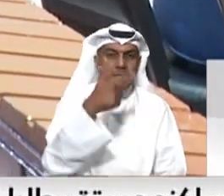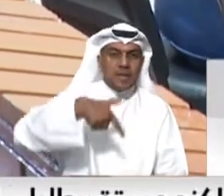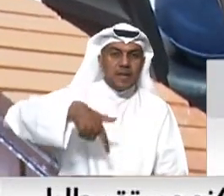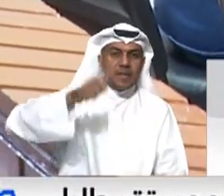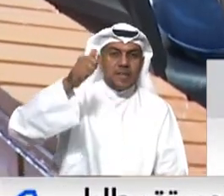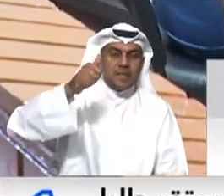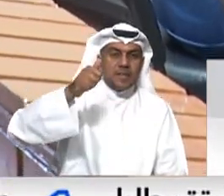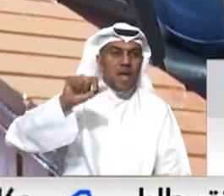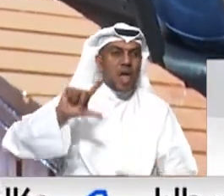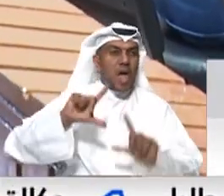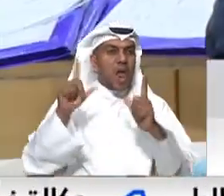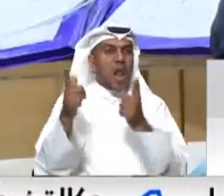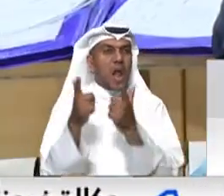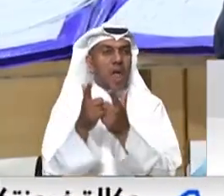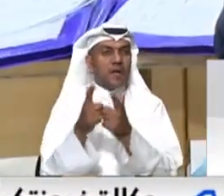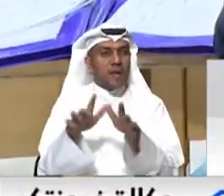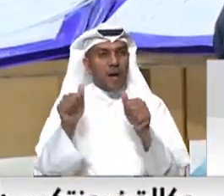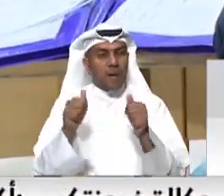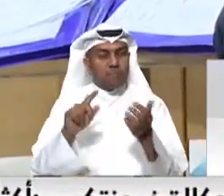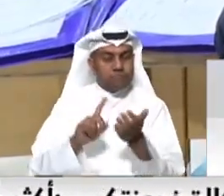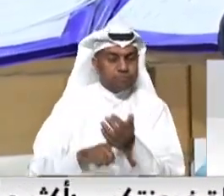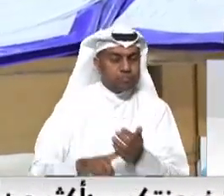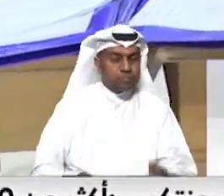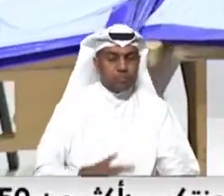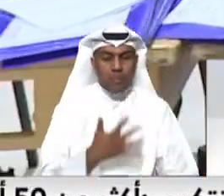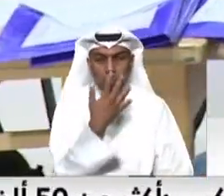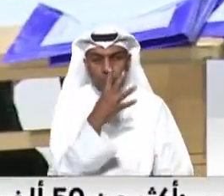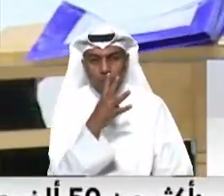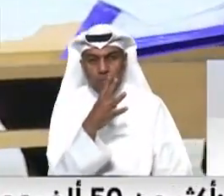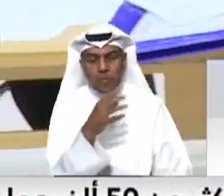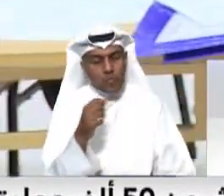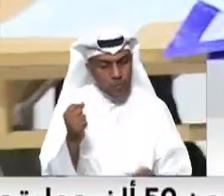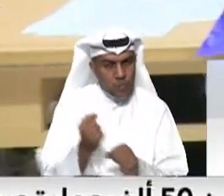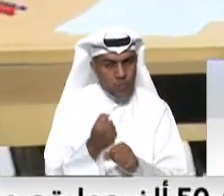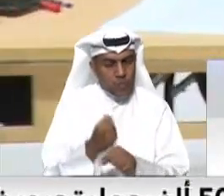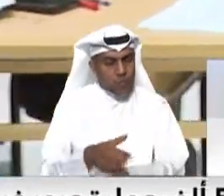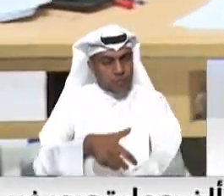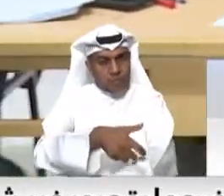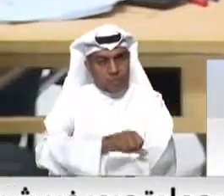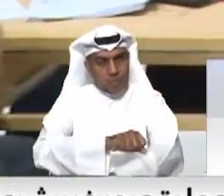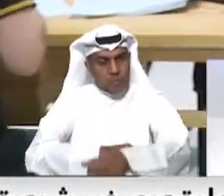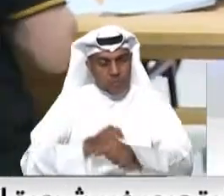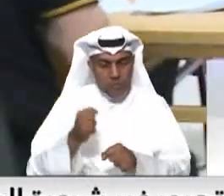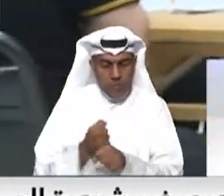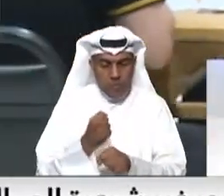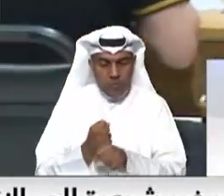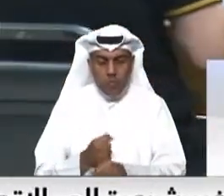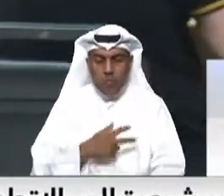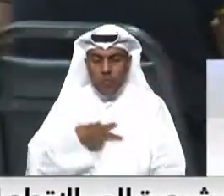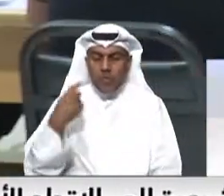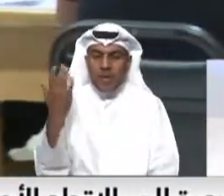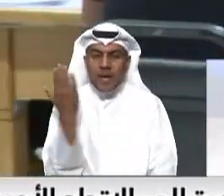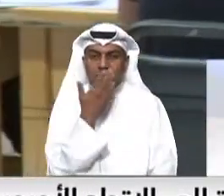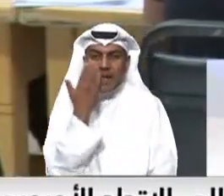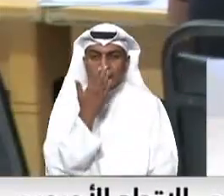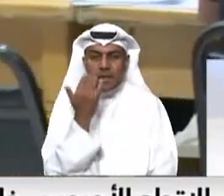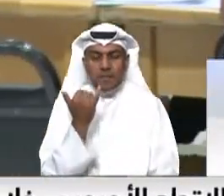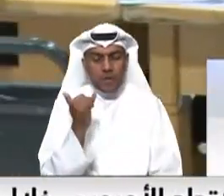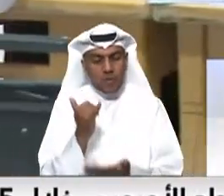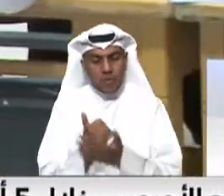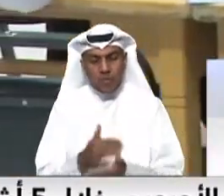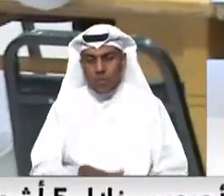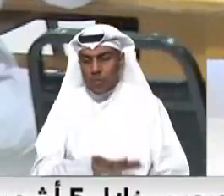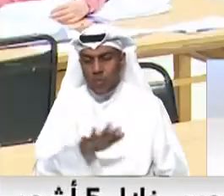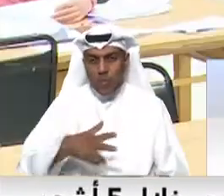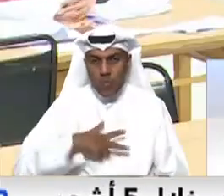من اصل 140 لجنه هذه الجهود التي يقوم بها يعني جميع العاملين في وزاره التربيه وعلى راسهم معالي وزير